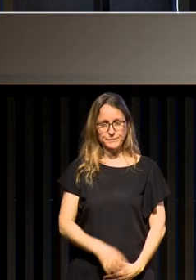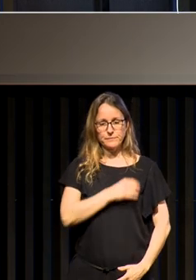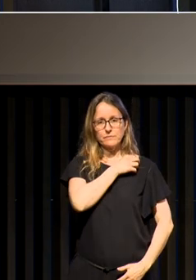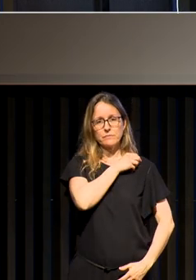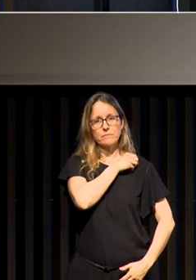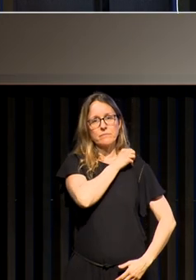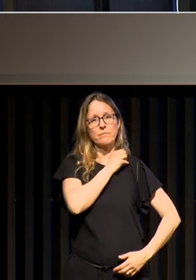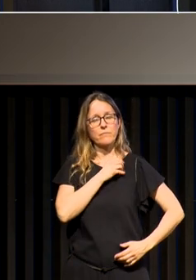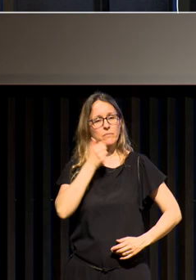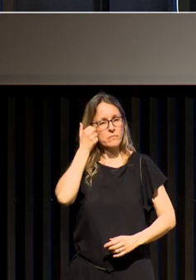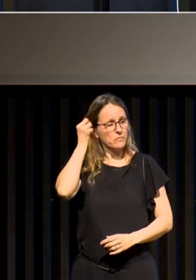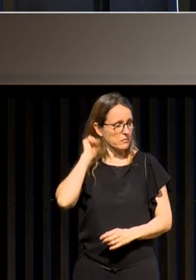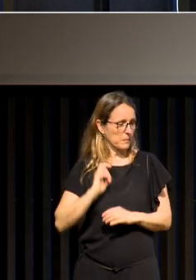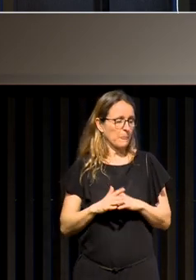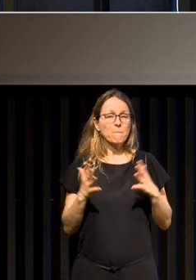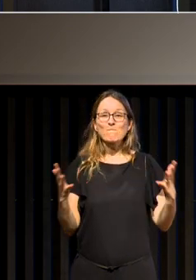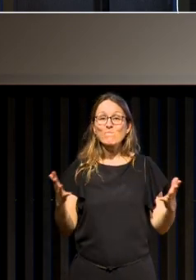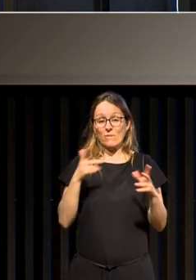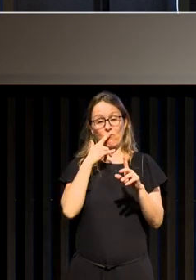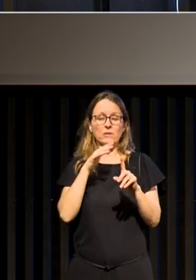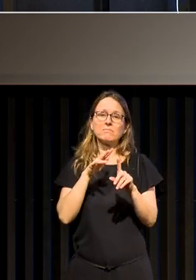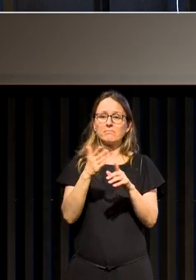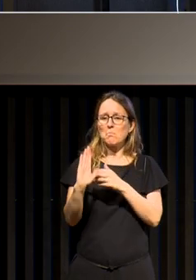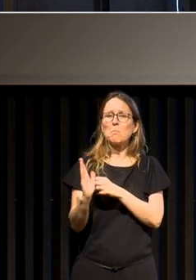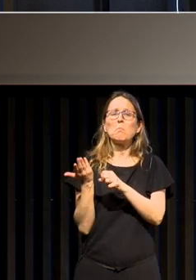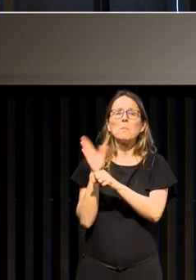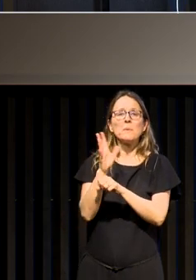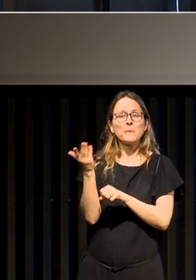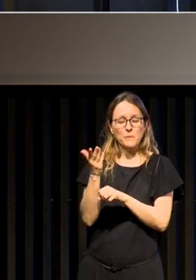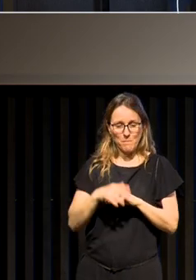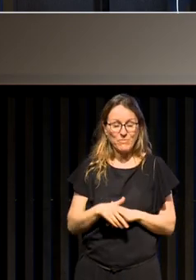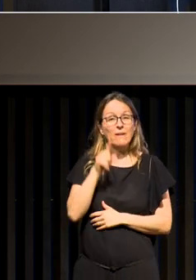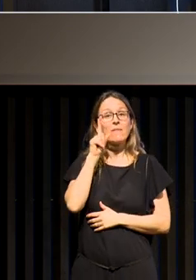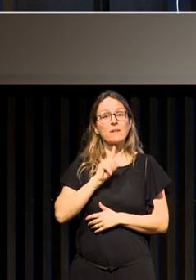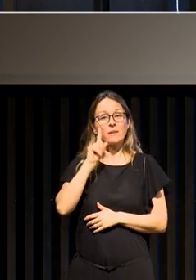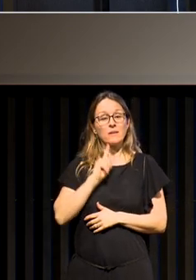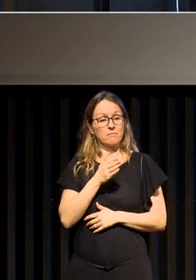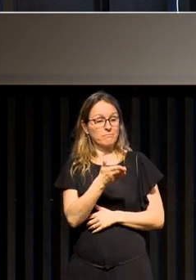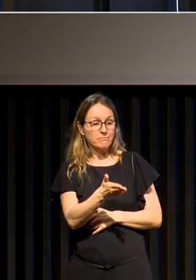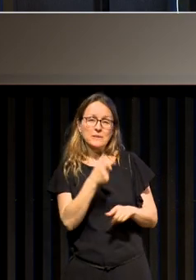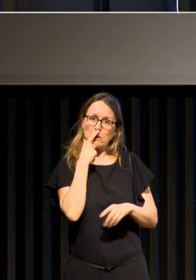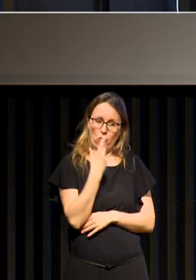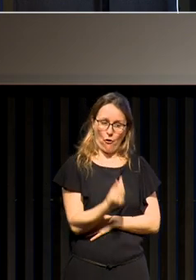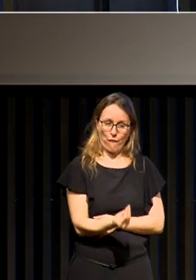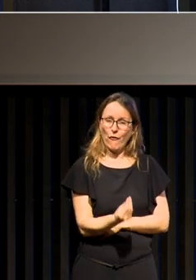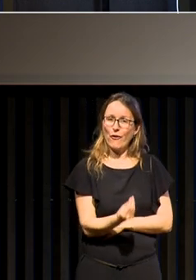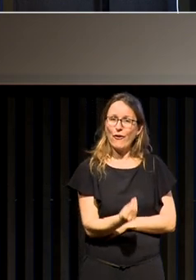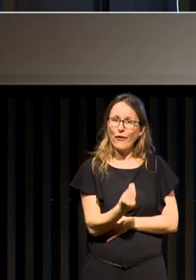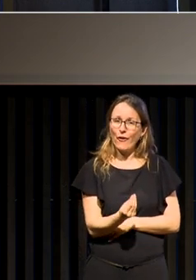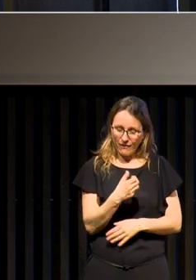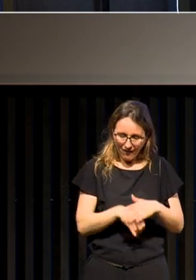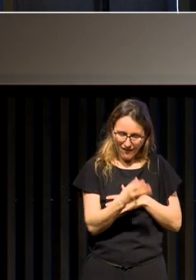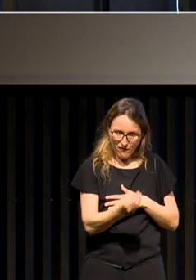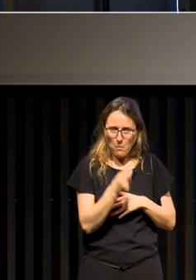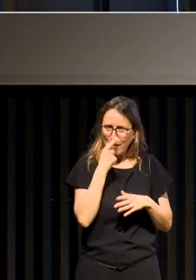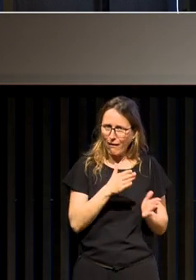Voici ce qu'il est donné de notre société qui montre que les femmes font leurs enfants de plus en plus